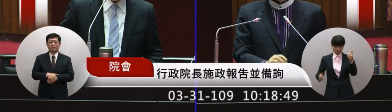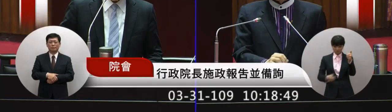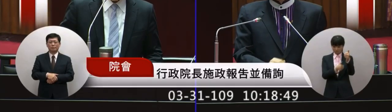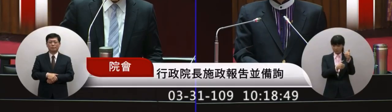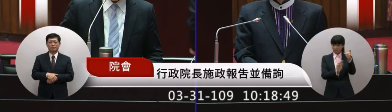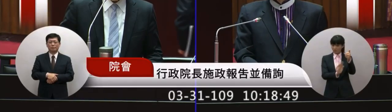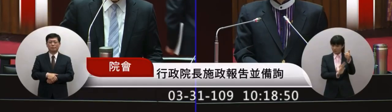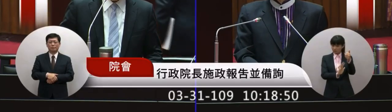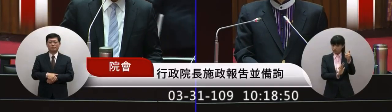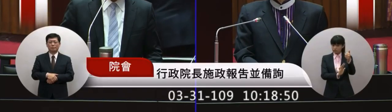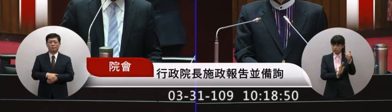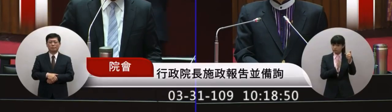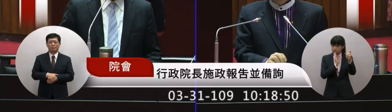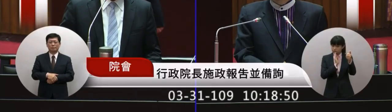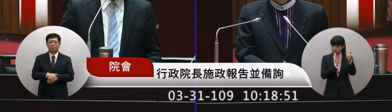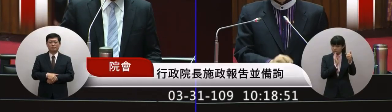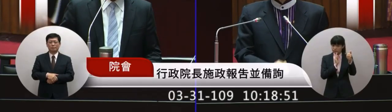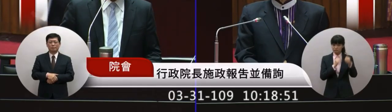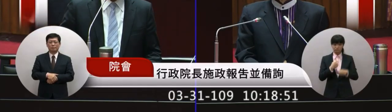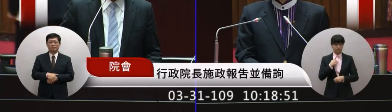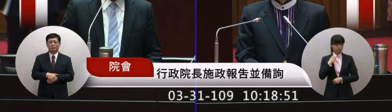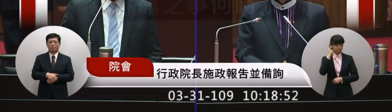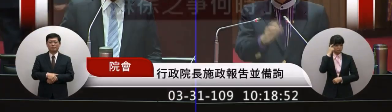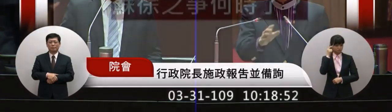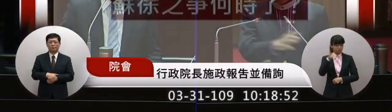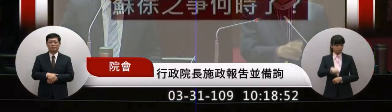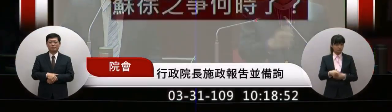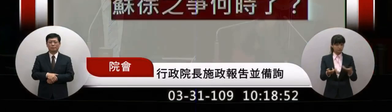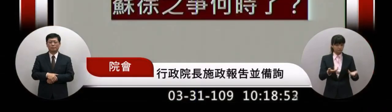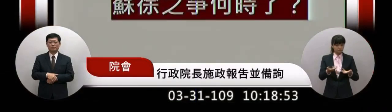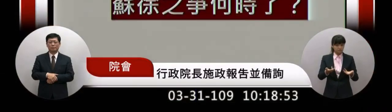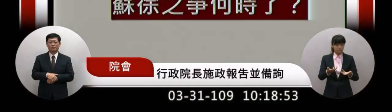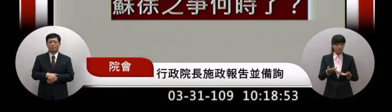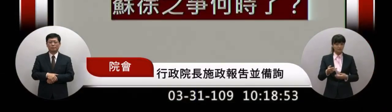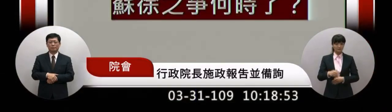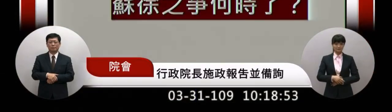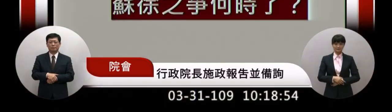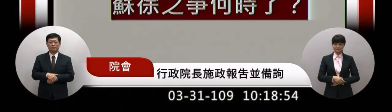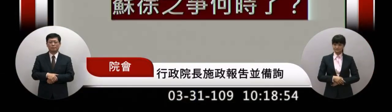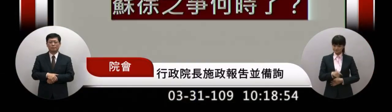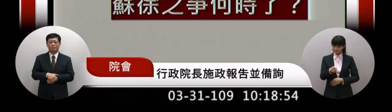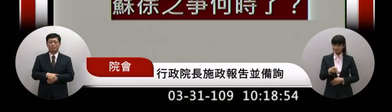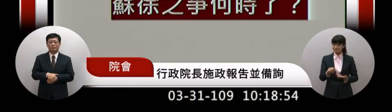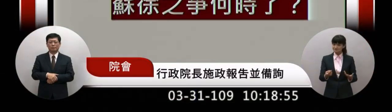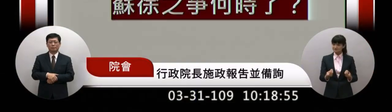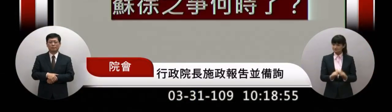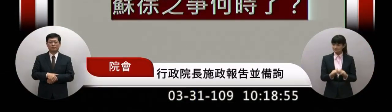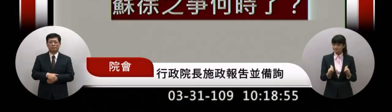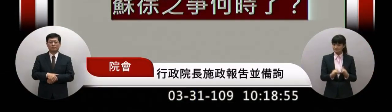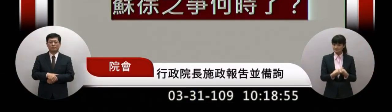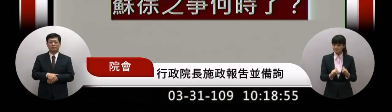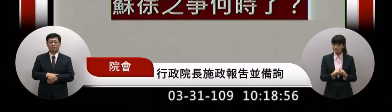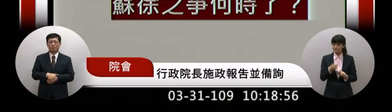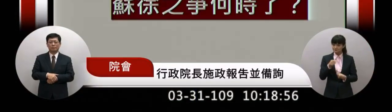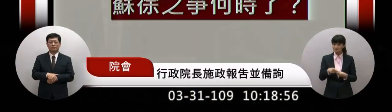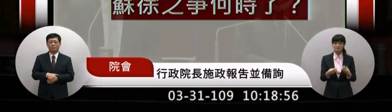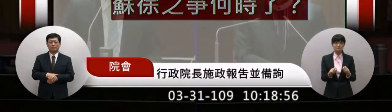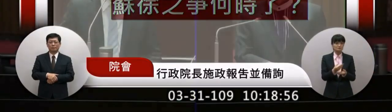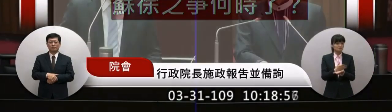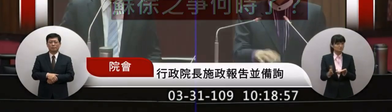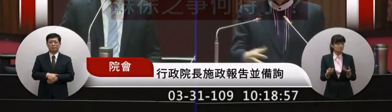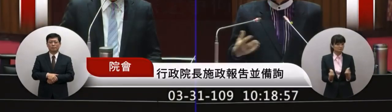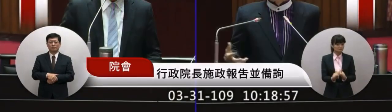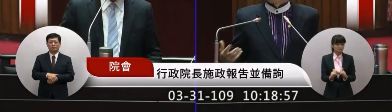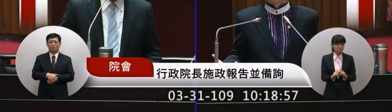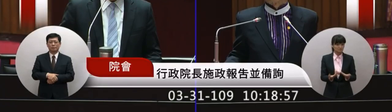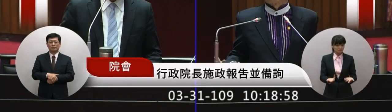个老实讲，这个代志你家教训了真对。实在讲，这个问题你安怎处理啊？这个问